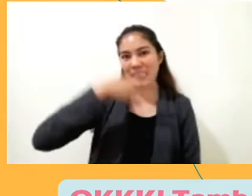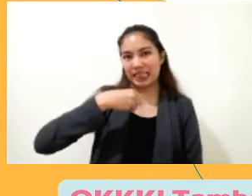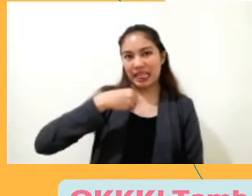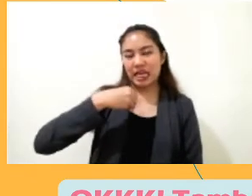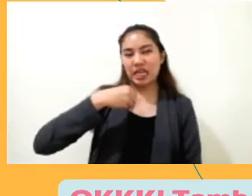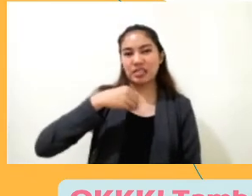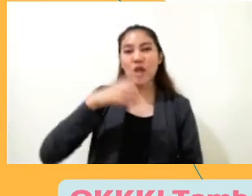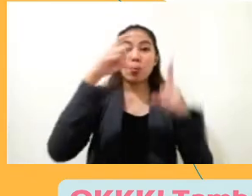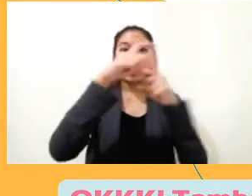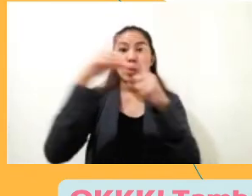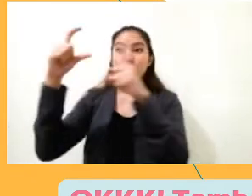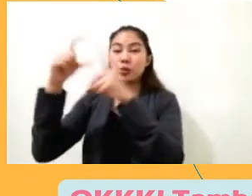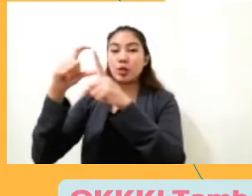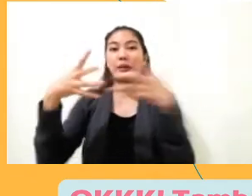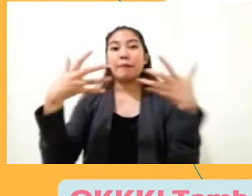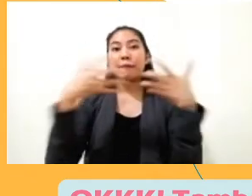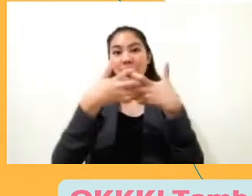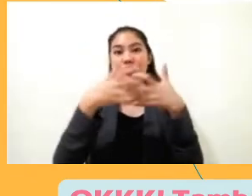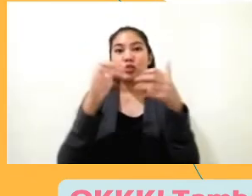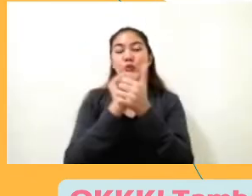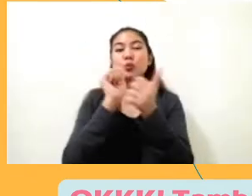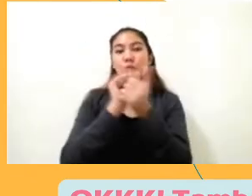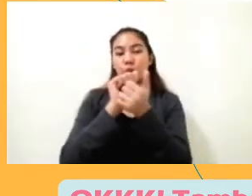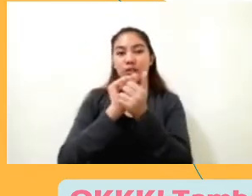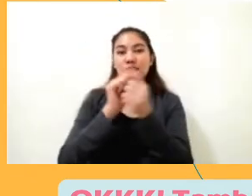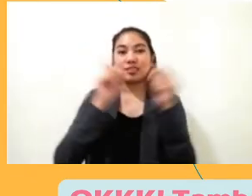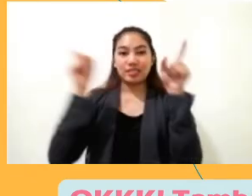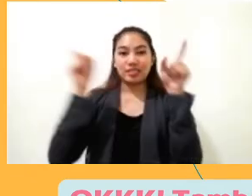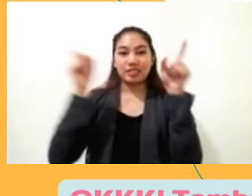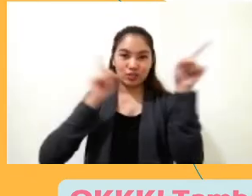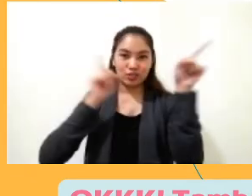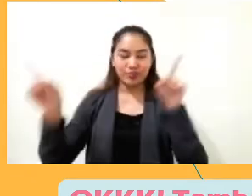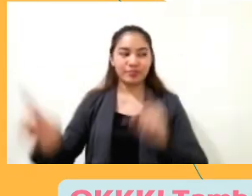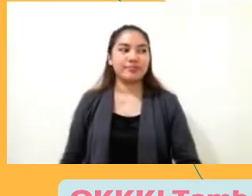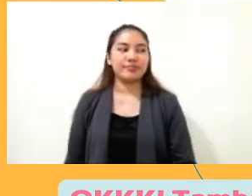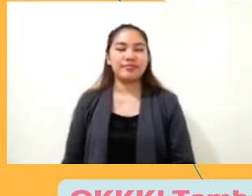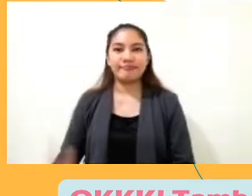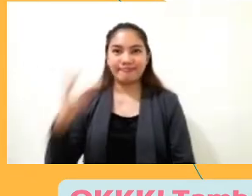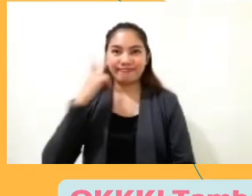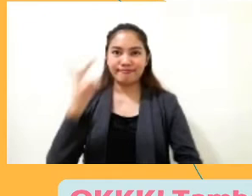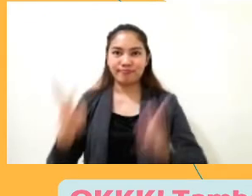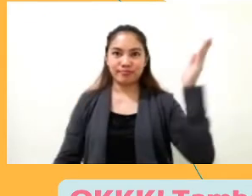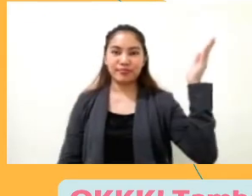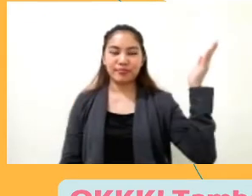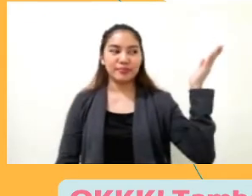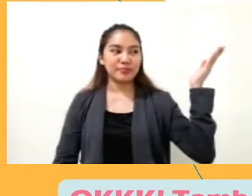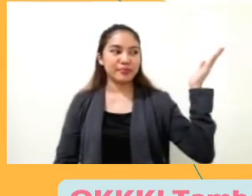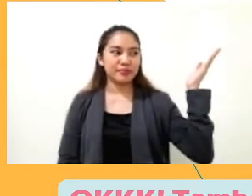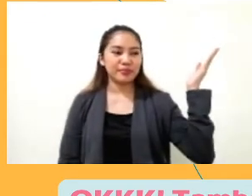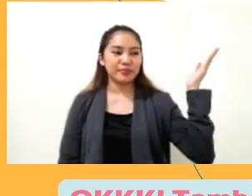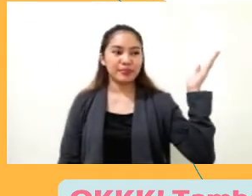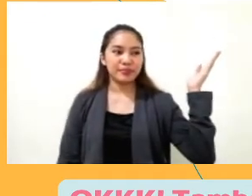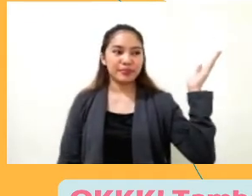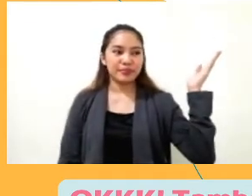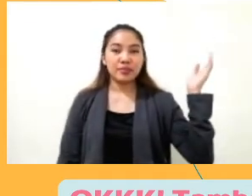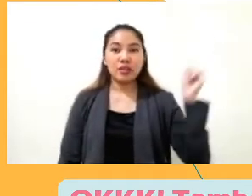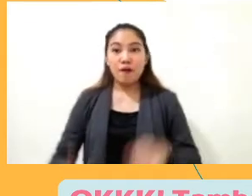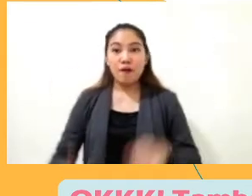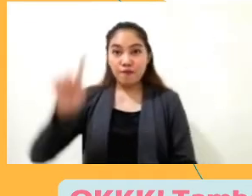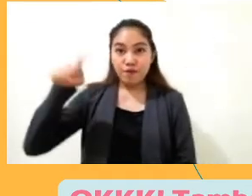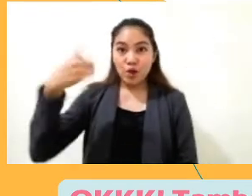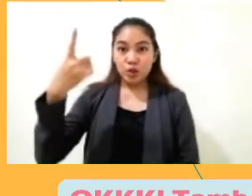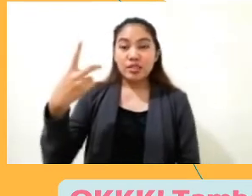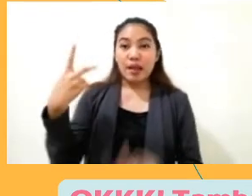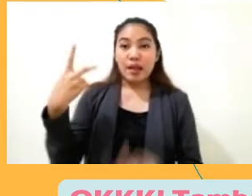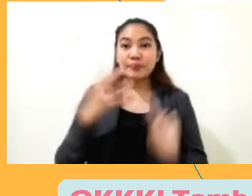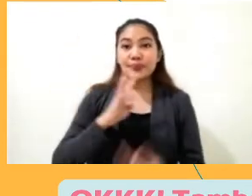ha? Para, sige, una muna magsasalita ako para masundan nyo yung movements. Tapos, hindi na